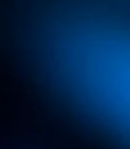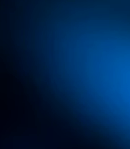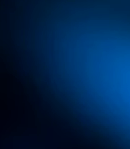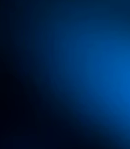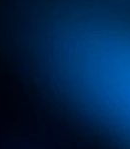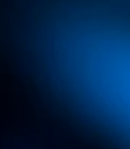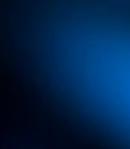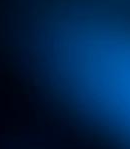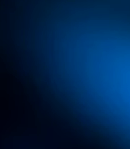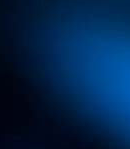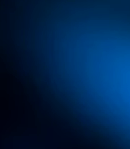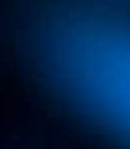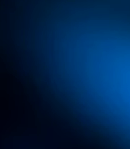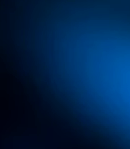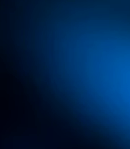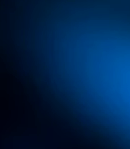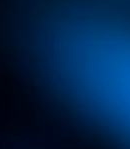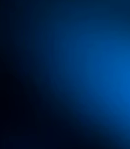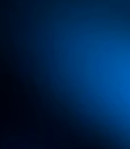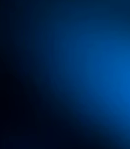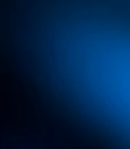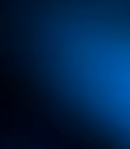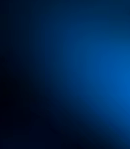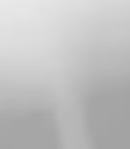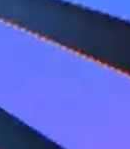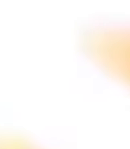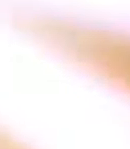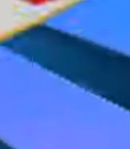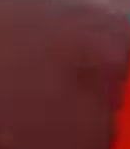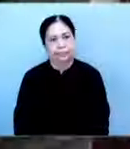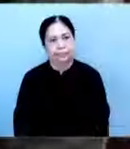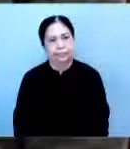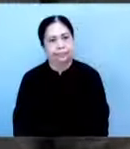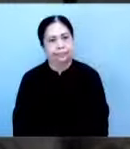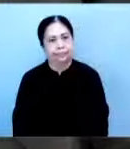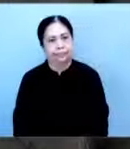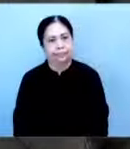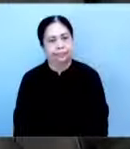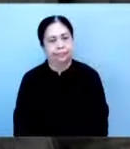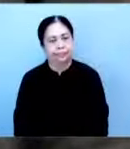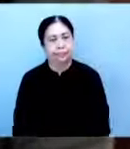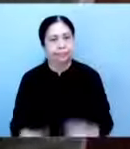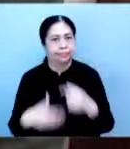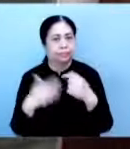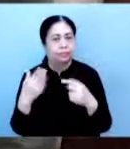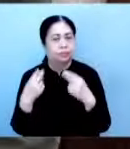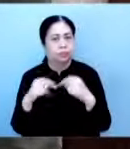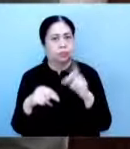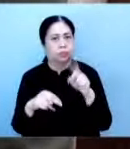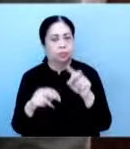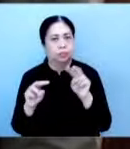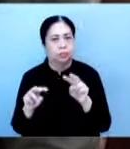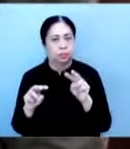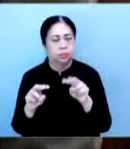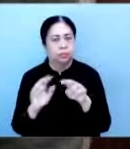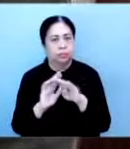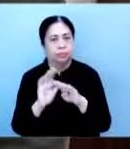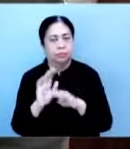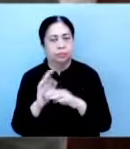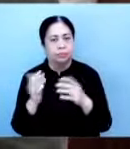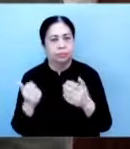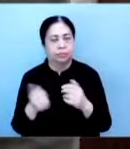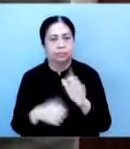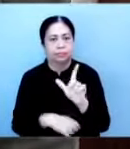business na yan isshare natin sa kitang-kita narito ang mga balitang dapat abangan sa frontline sa umag